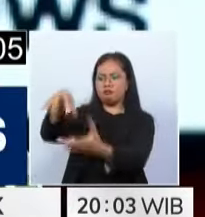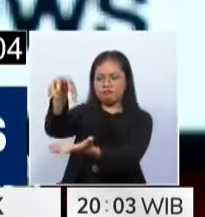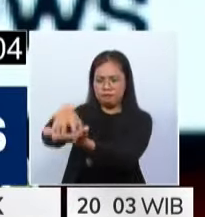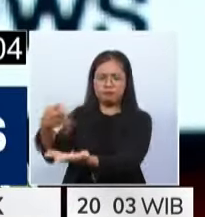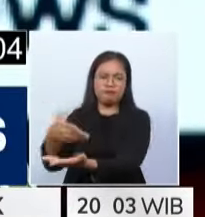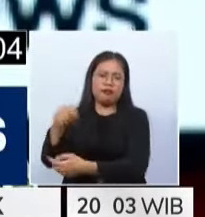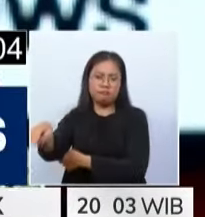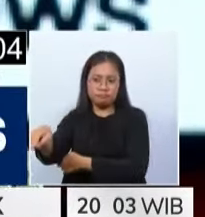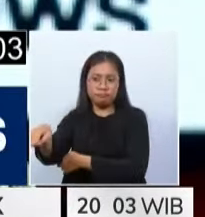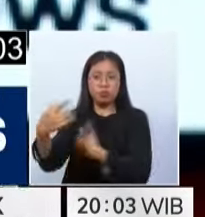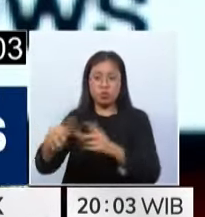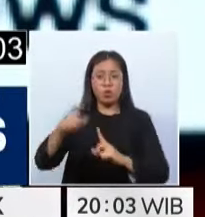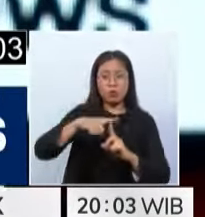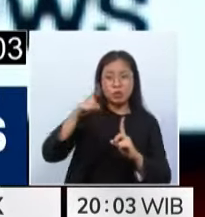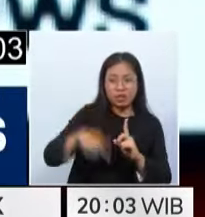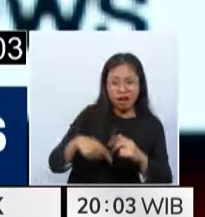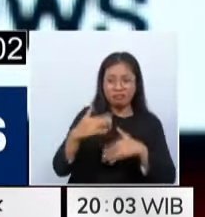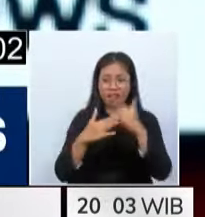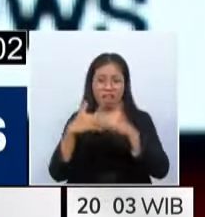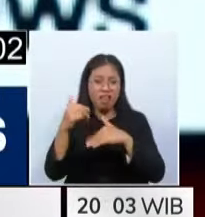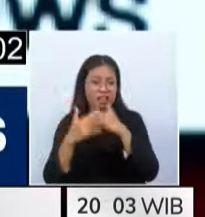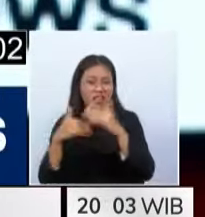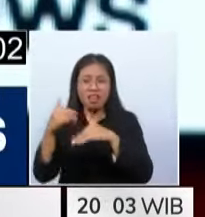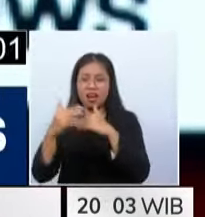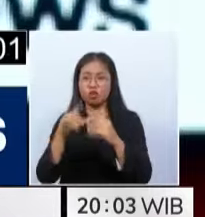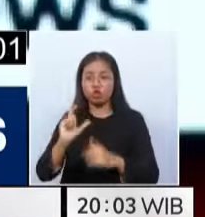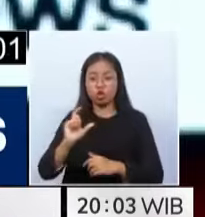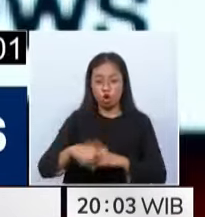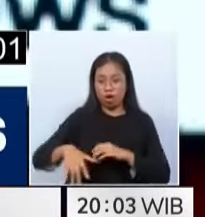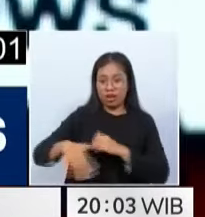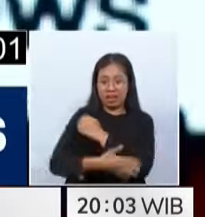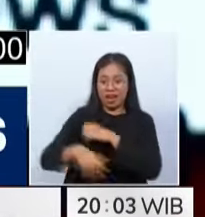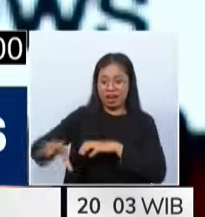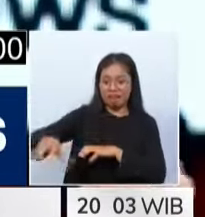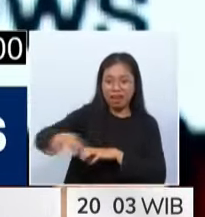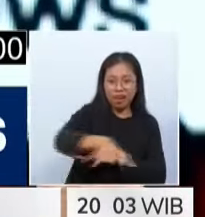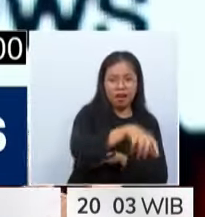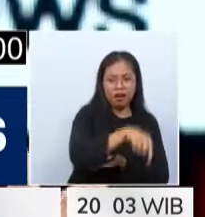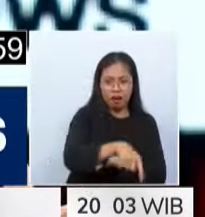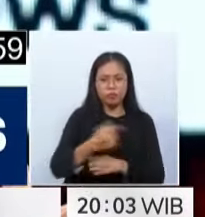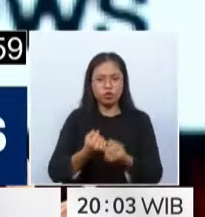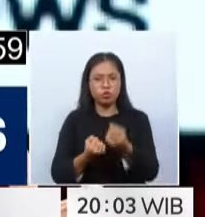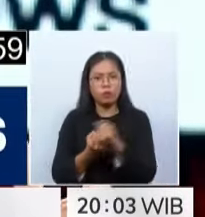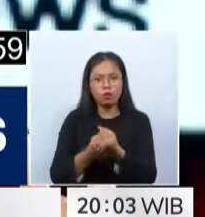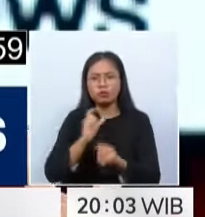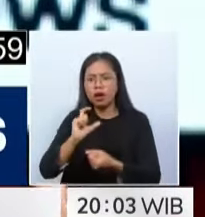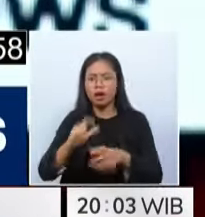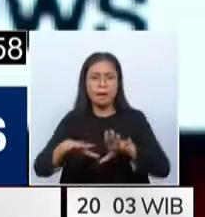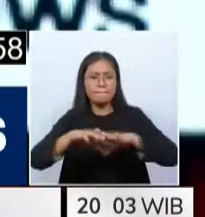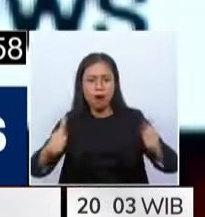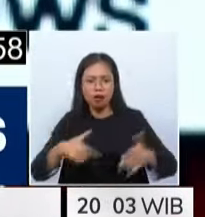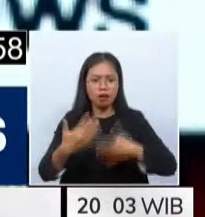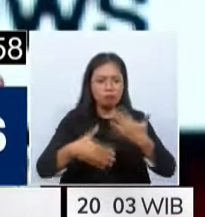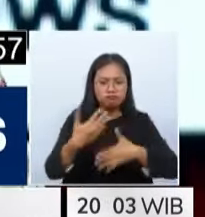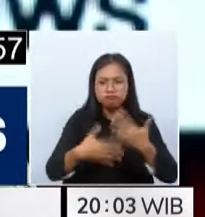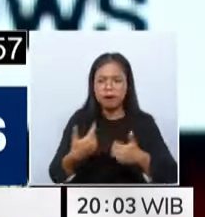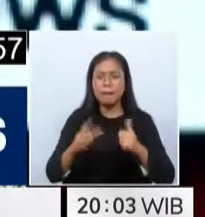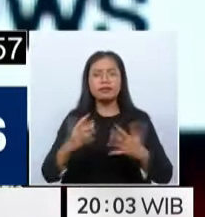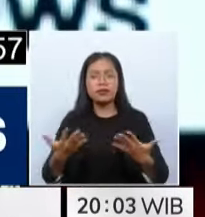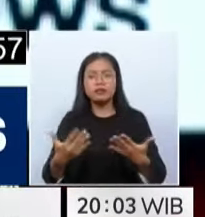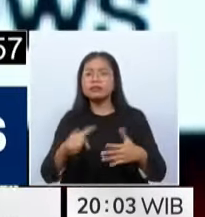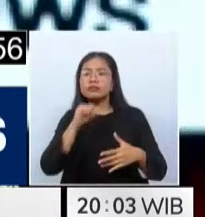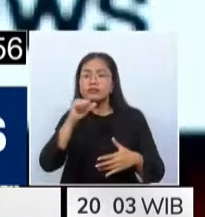tumpang tind ini di daerah sebenarnya juga bisa disupport agar keamanan bisa berjalan dengan baik Siapa